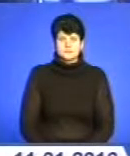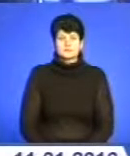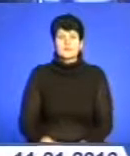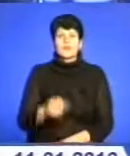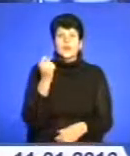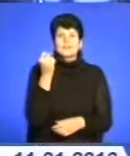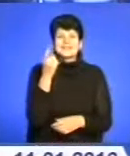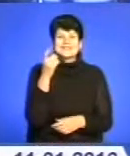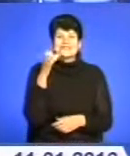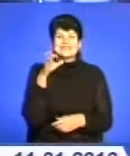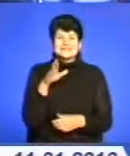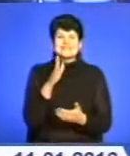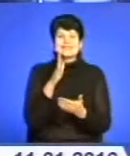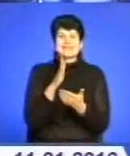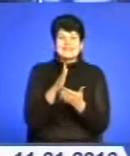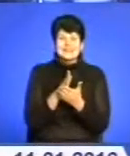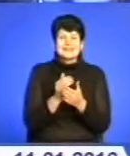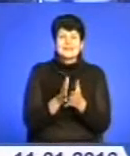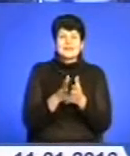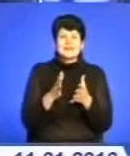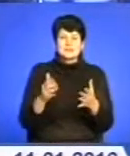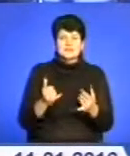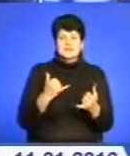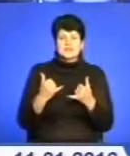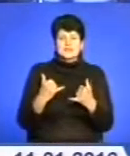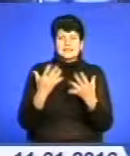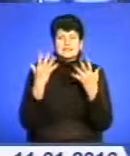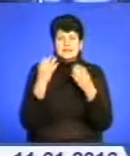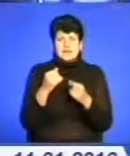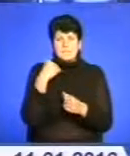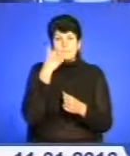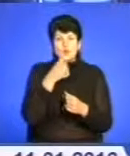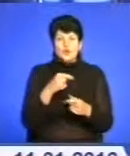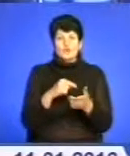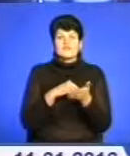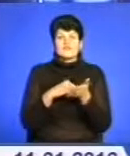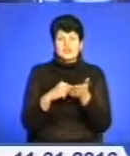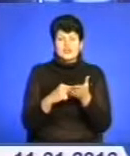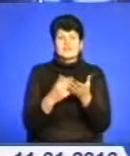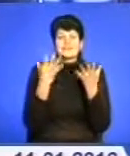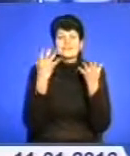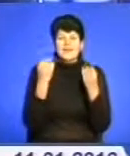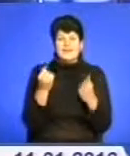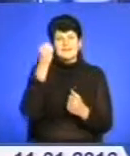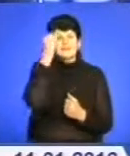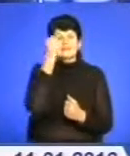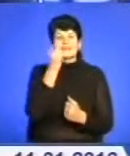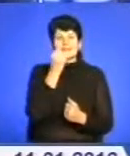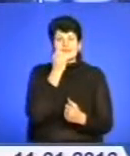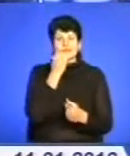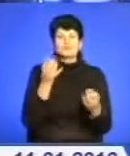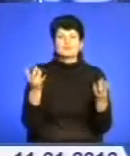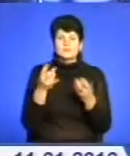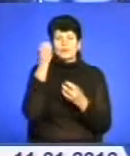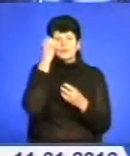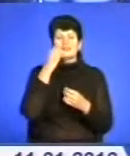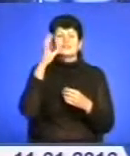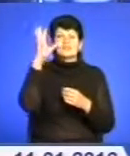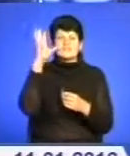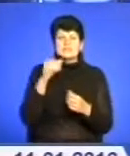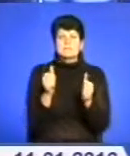11 січня є найбільш ввічливим днем року. В усьому світі відзначається Всесвітній день «Дякую». Цього дня бажано подякувати усім близьким та